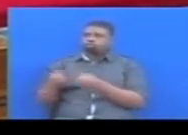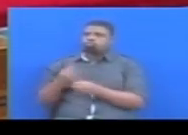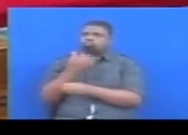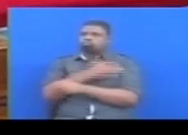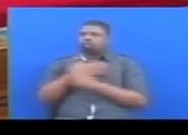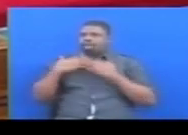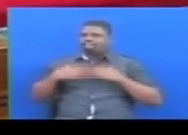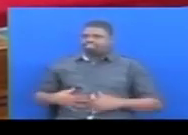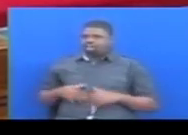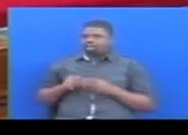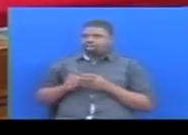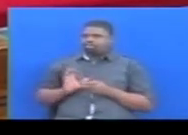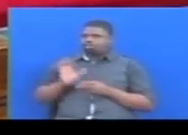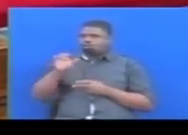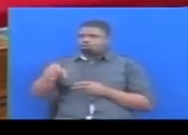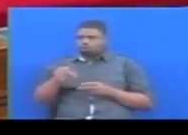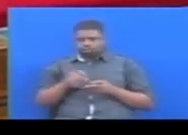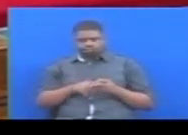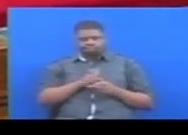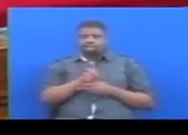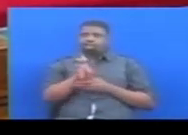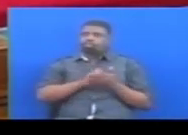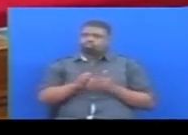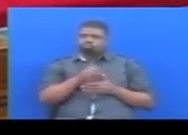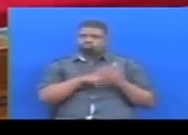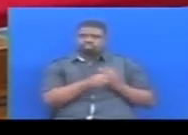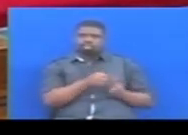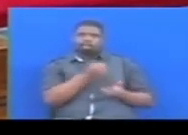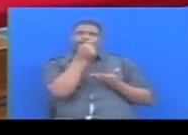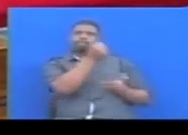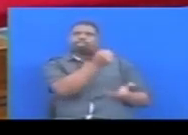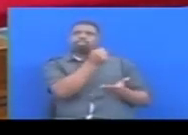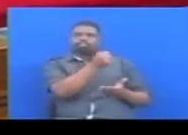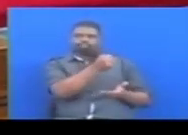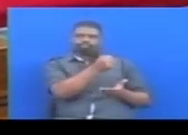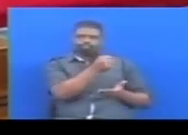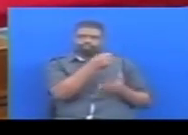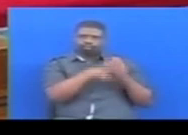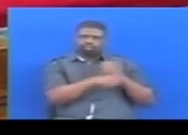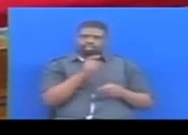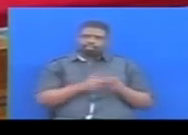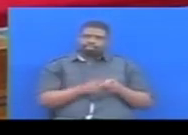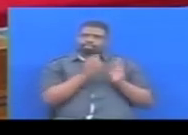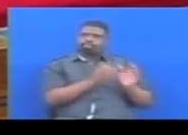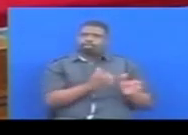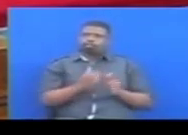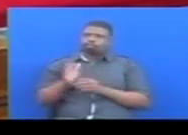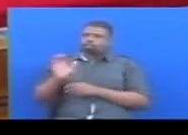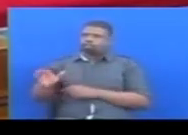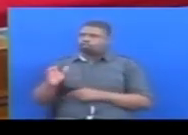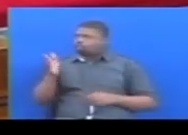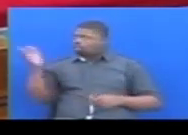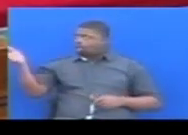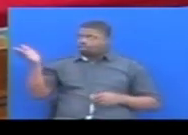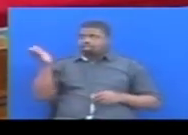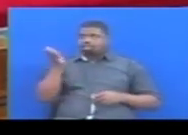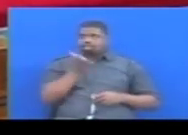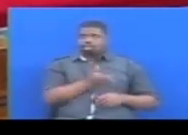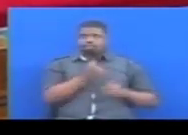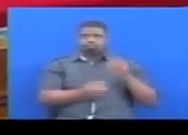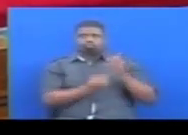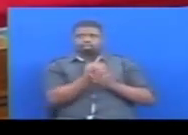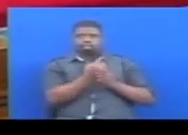katika mikoa na halmashauri kuingiza bajeti ya mafuta hayo katika mipango yao ili iweze kuagiza mafuta hayo kutoka boari